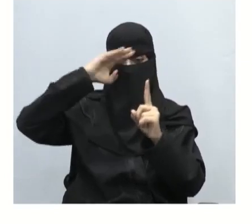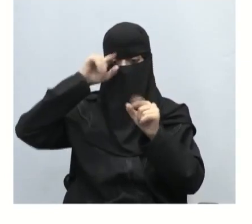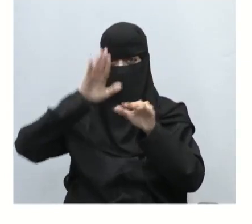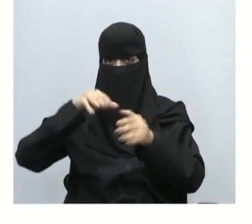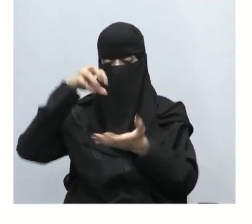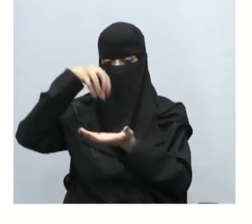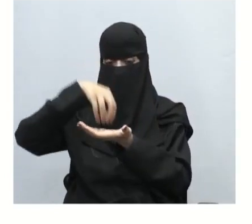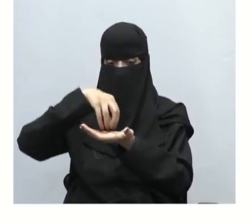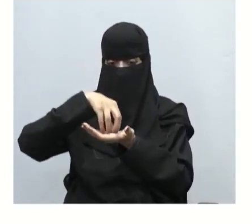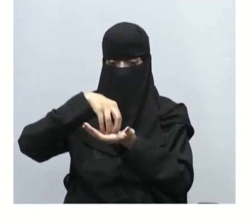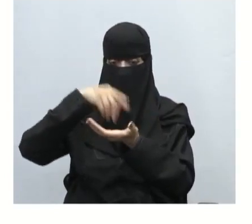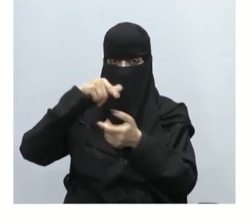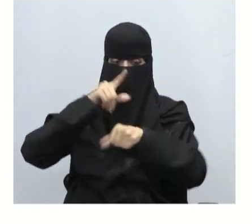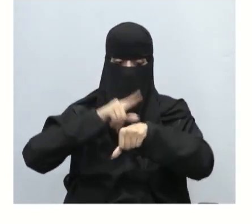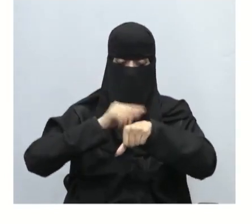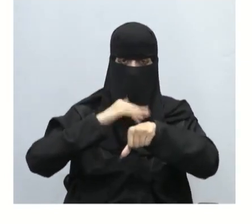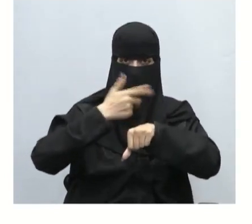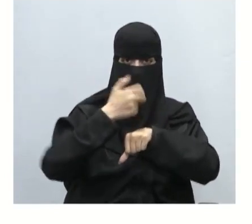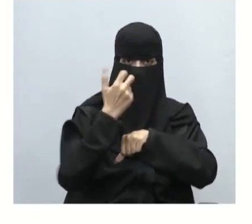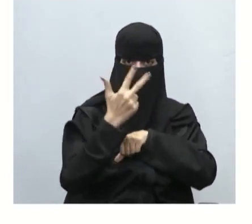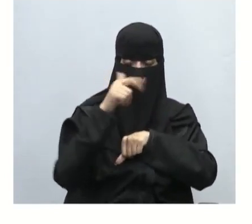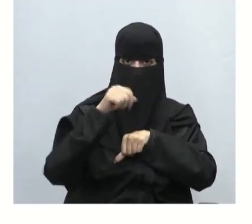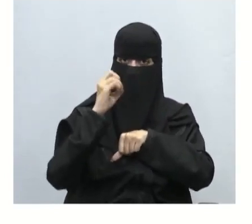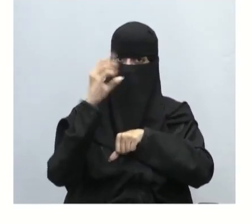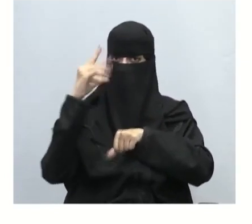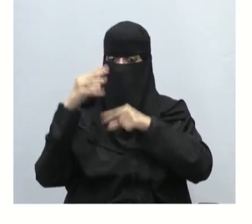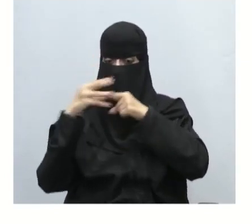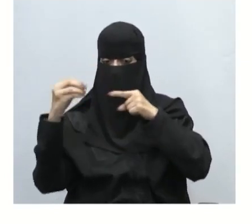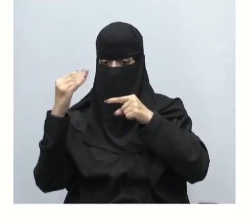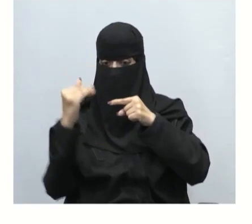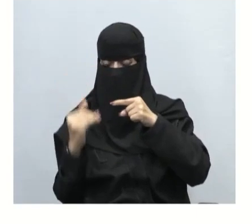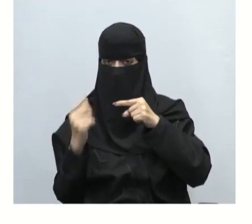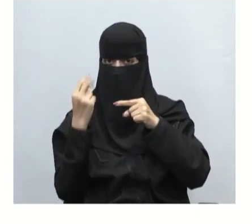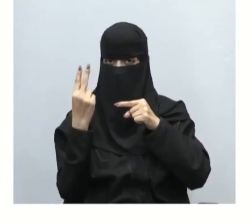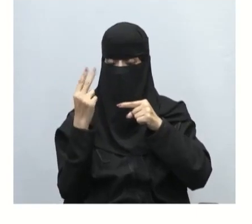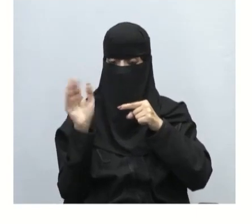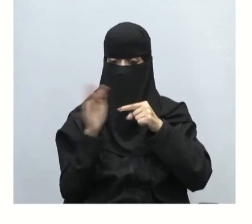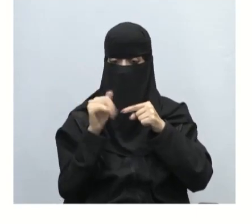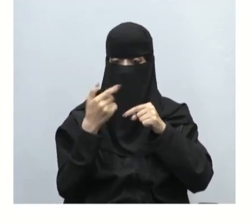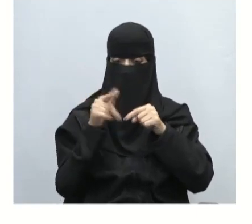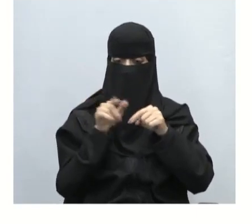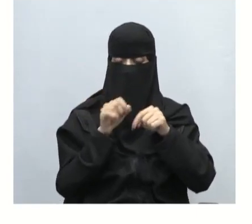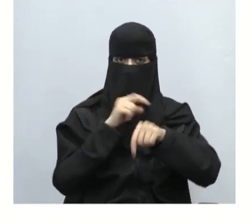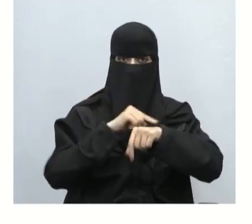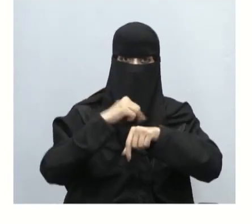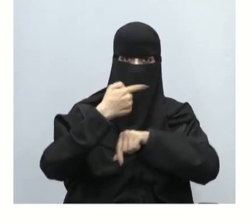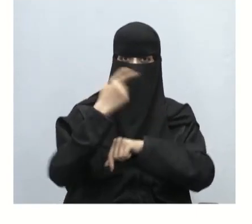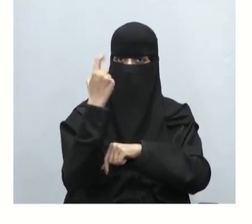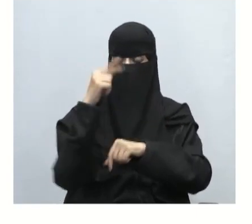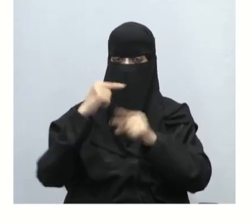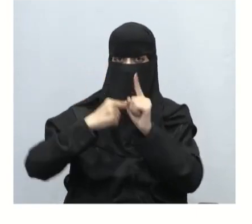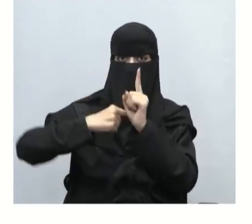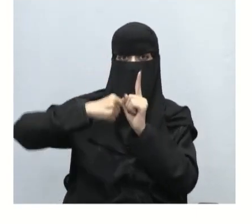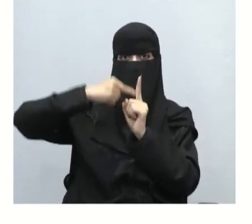في مدينه عند الساعه الثام صباحا سالب ا درجه سيليزيه وعند الساعه الواحده ظهرا